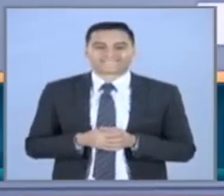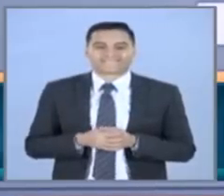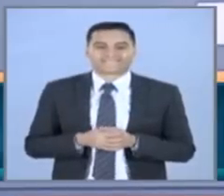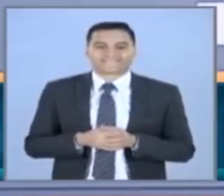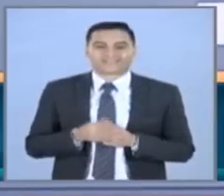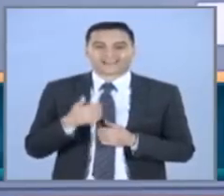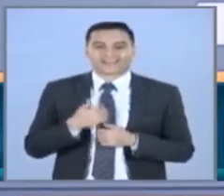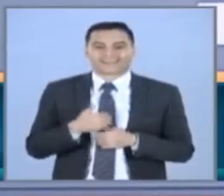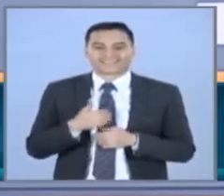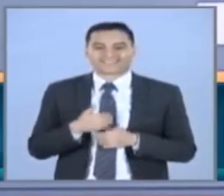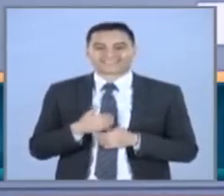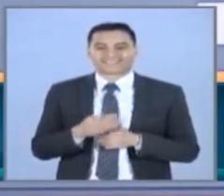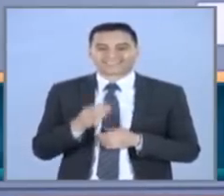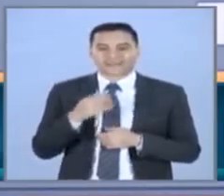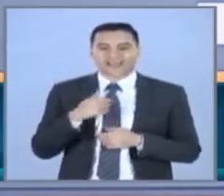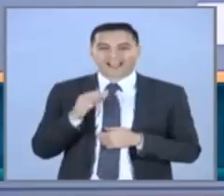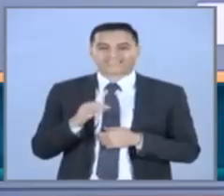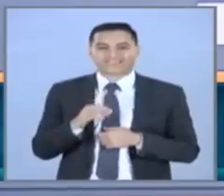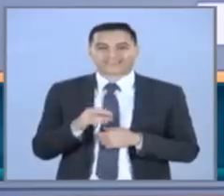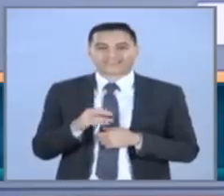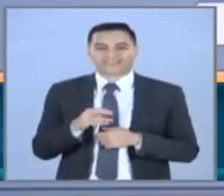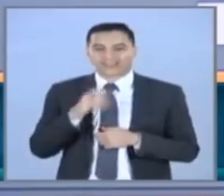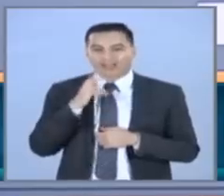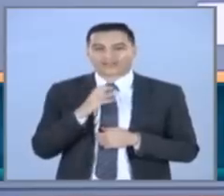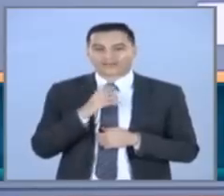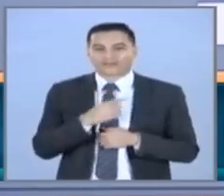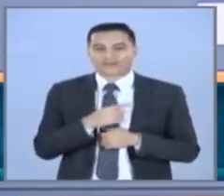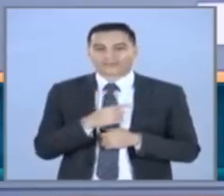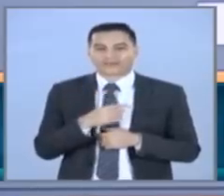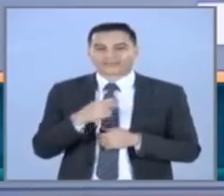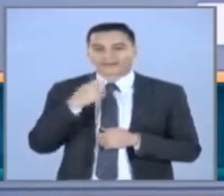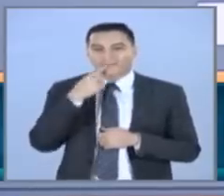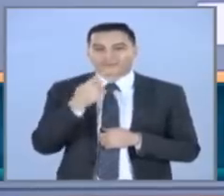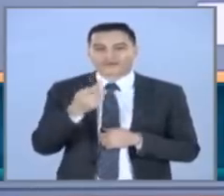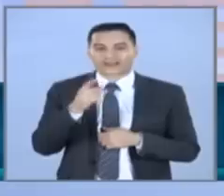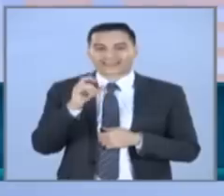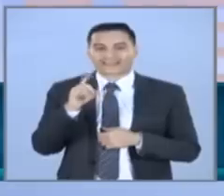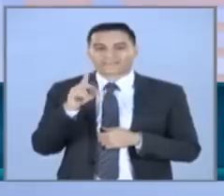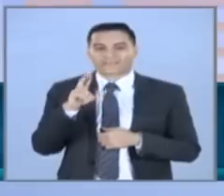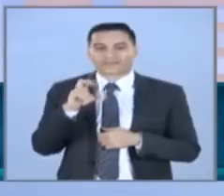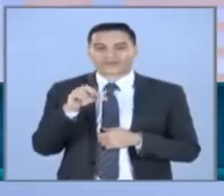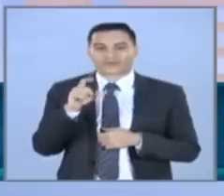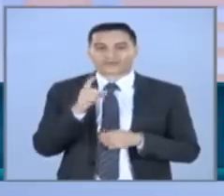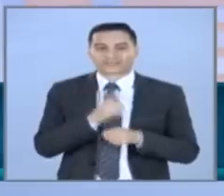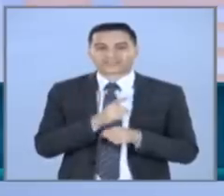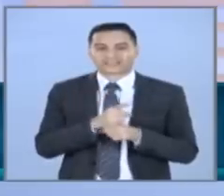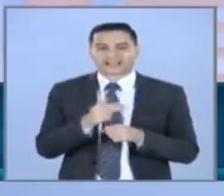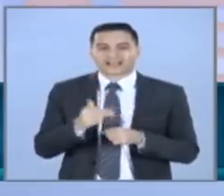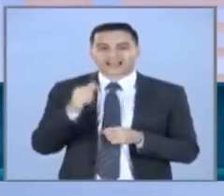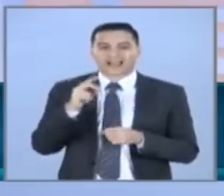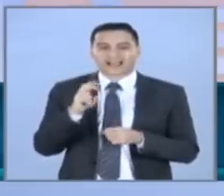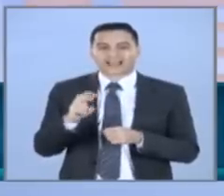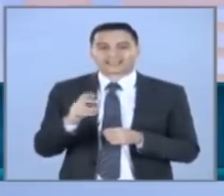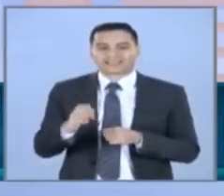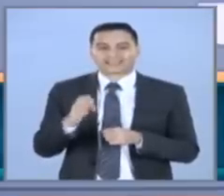إن أنا والله شك في إجابتي قوي يعني، بس هقول إجابة عمر. إجابتك نبتون. مدام غادة